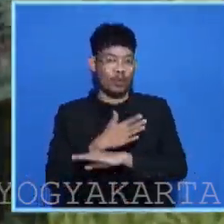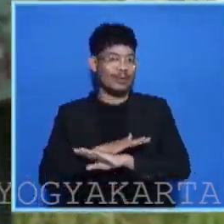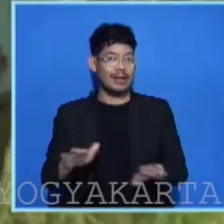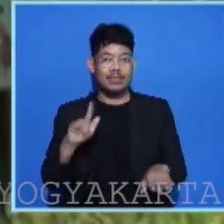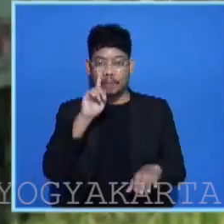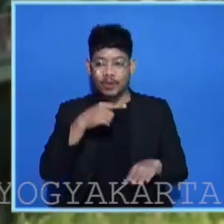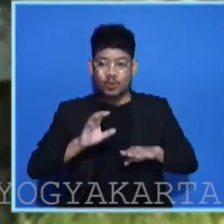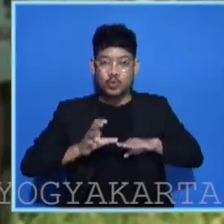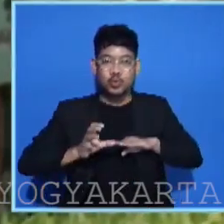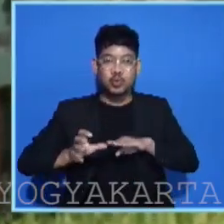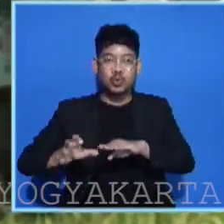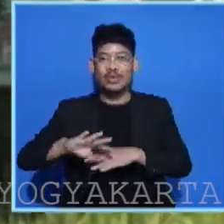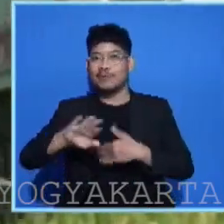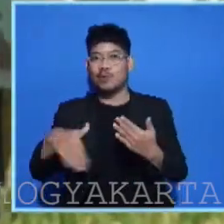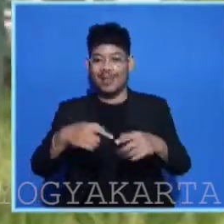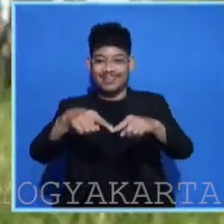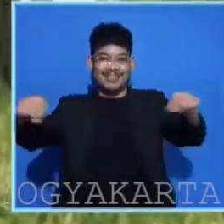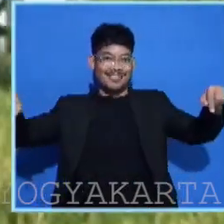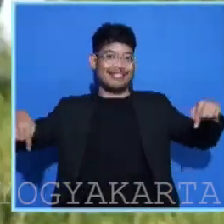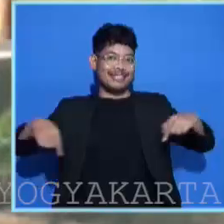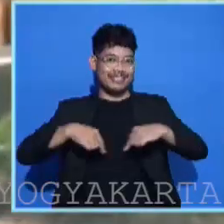ingkang ical ugi saged dipun kirangi.